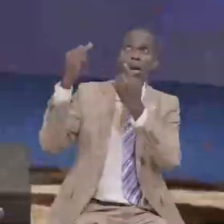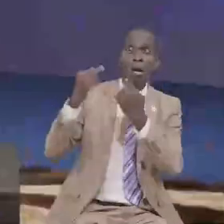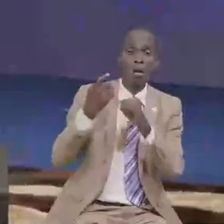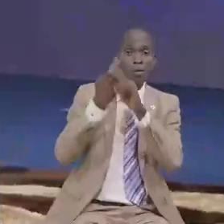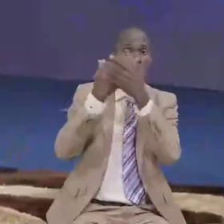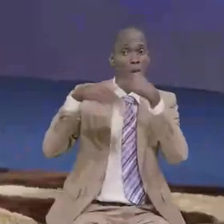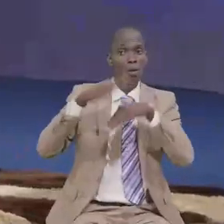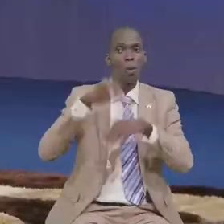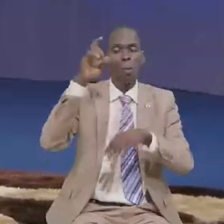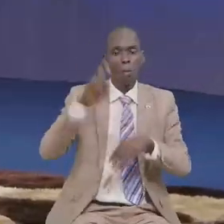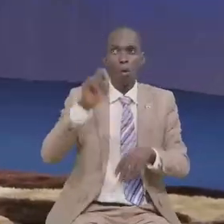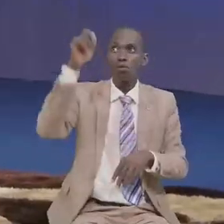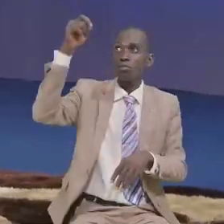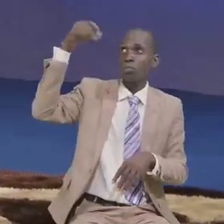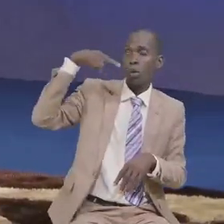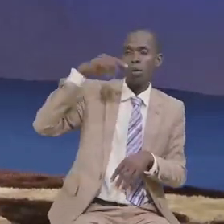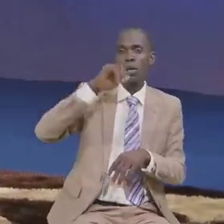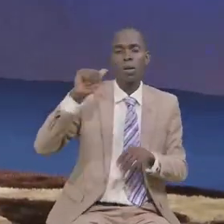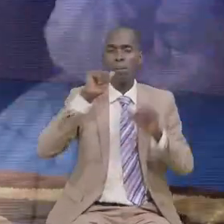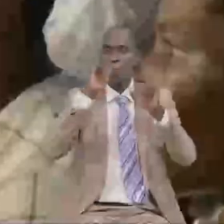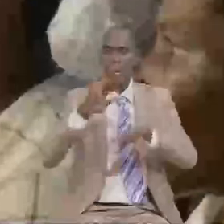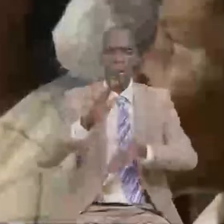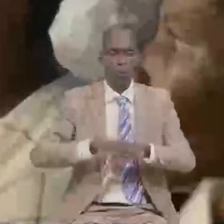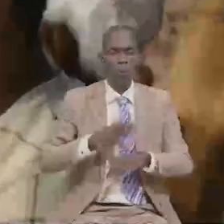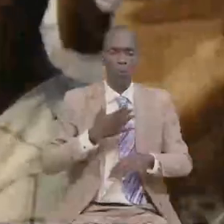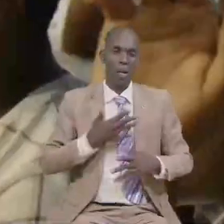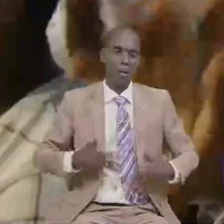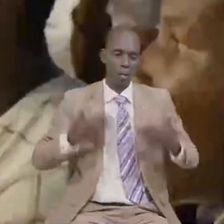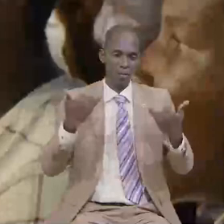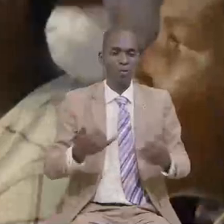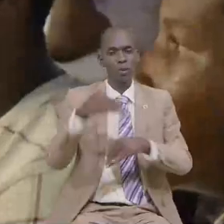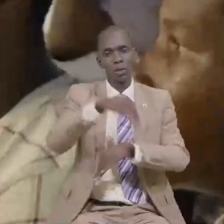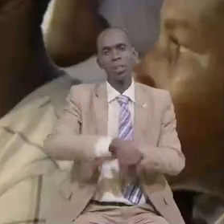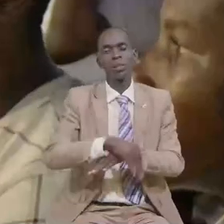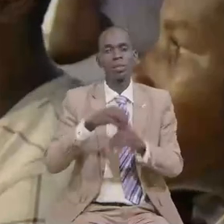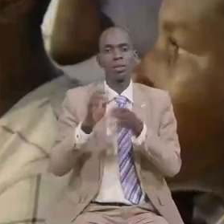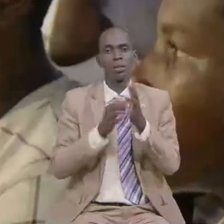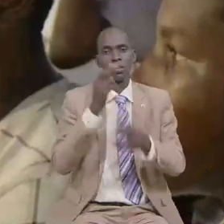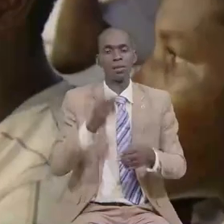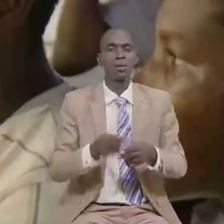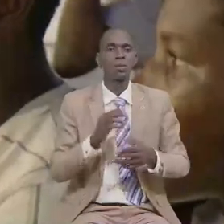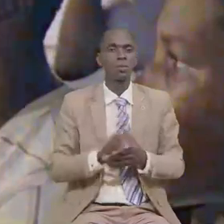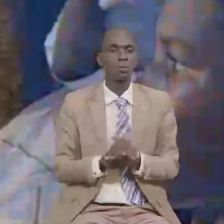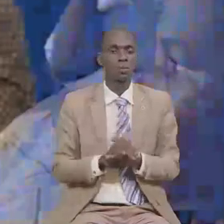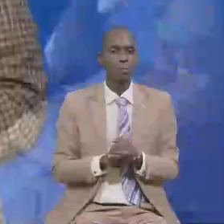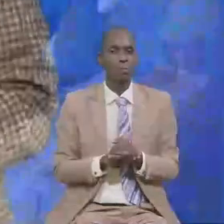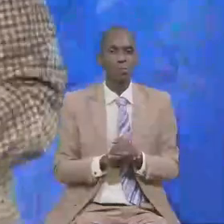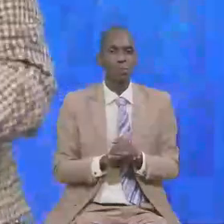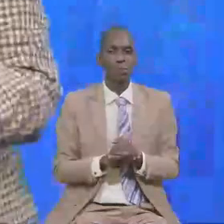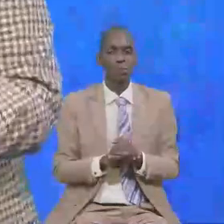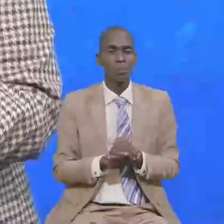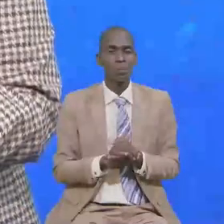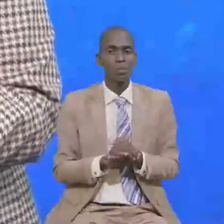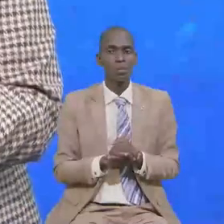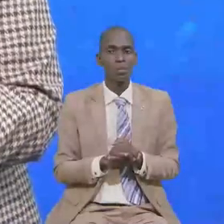ciel doit déposer la bénédiction du ciel dans ma vie, sur ma